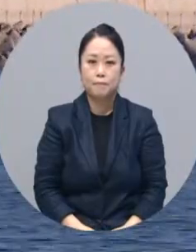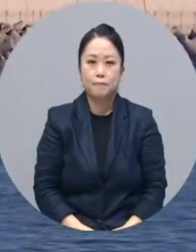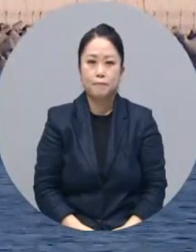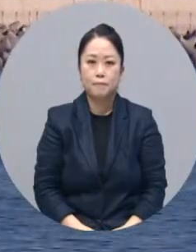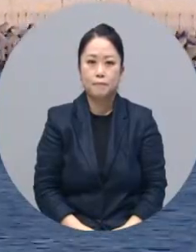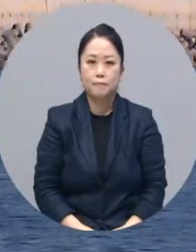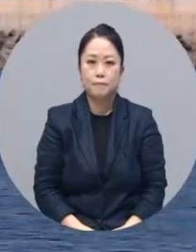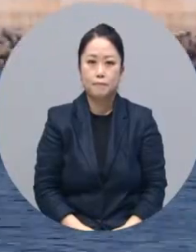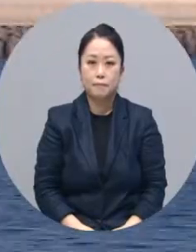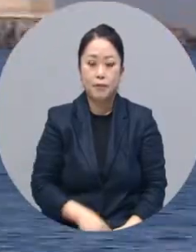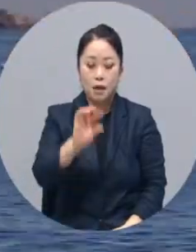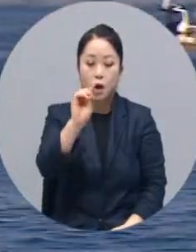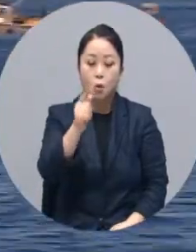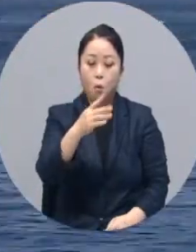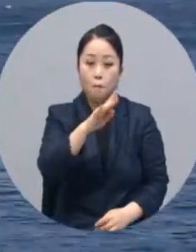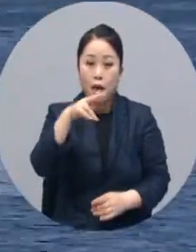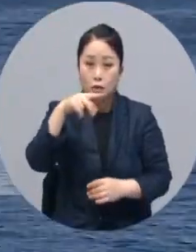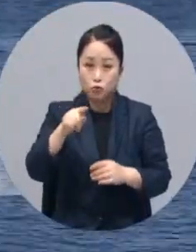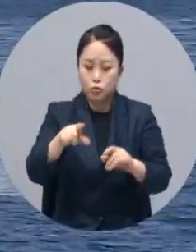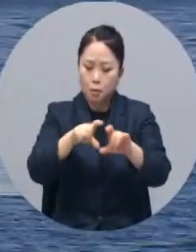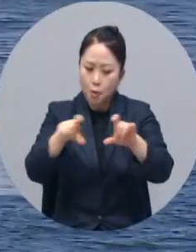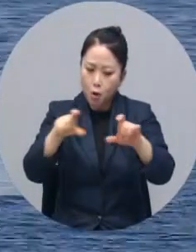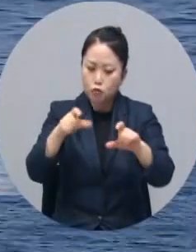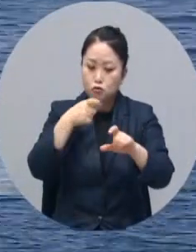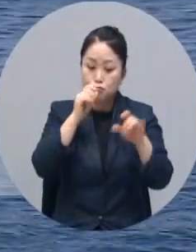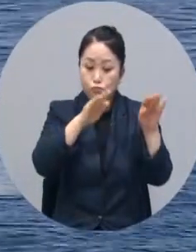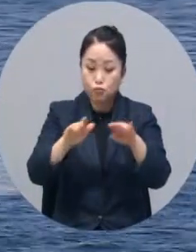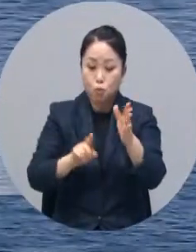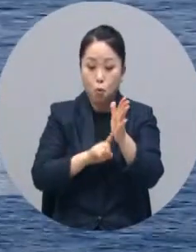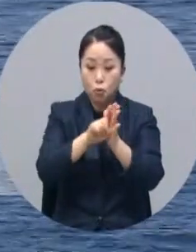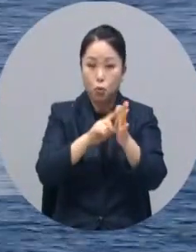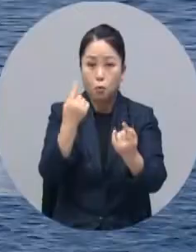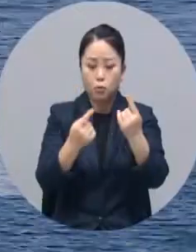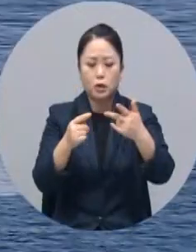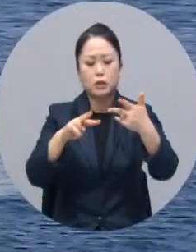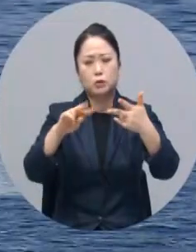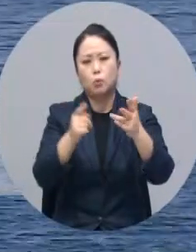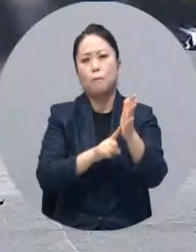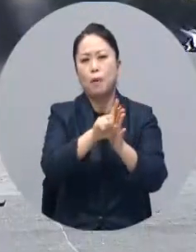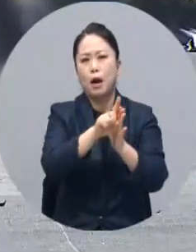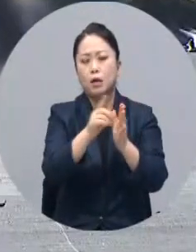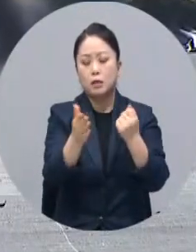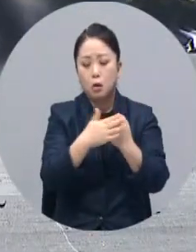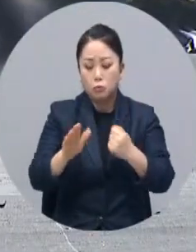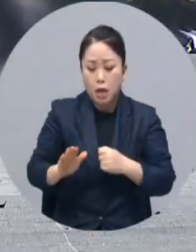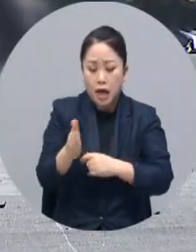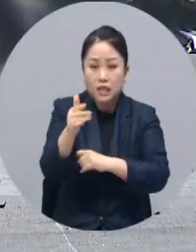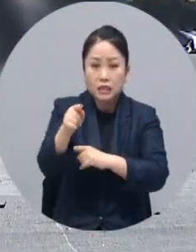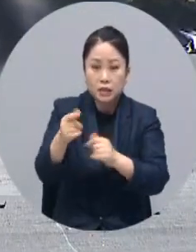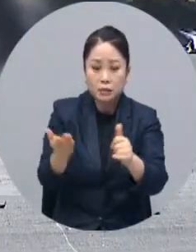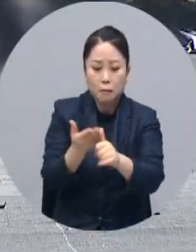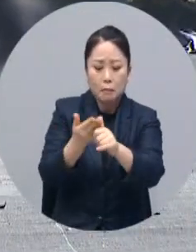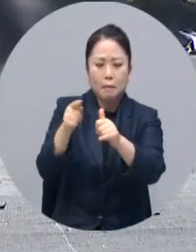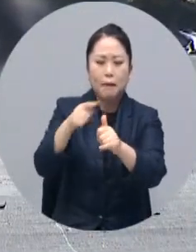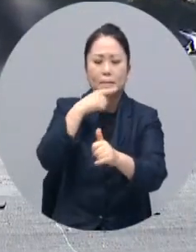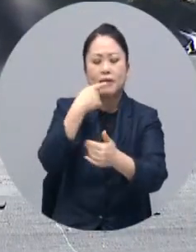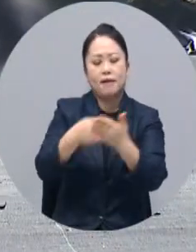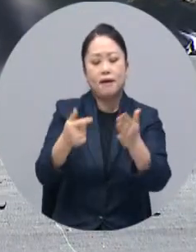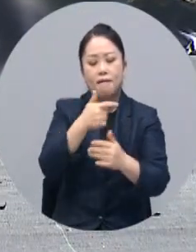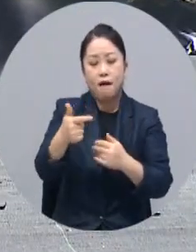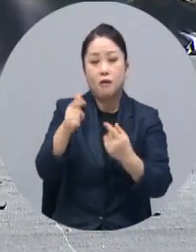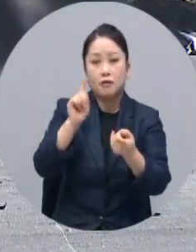기자입니다 온배수는 평균 수원보다 7도가량 높습니다이 때문에 양식업 피해를 입었다는 근 우소가